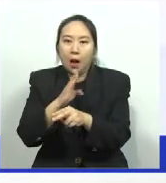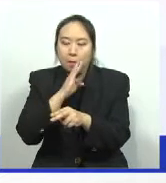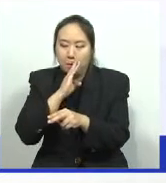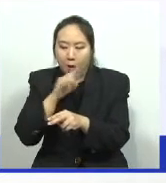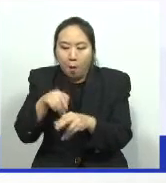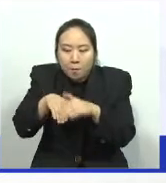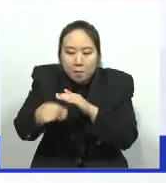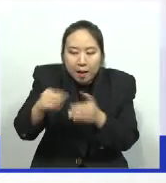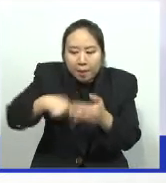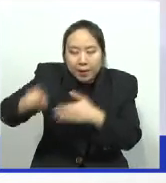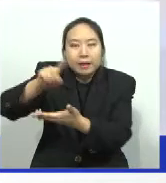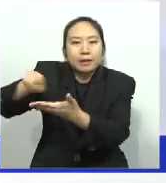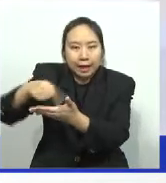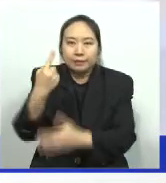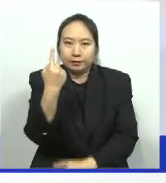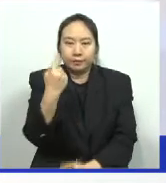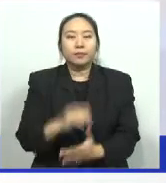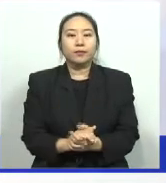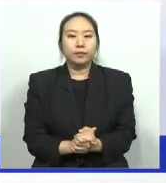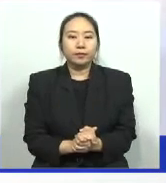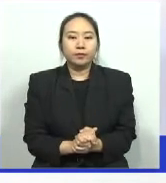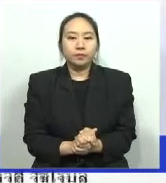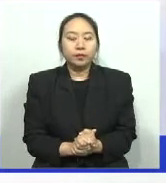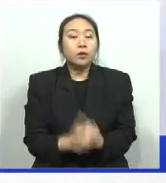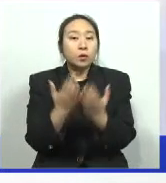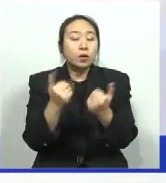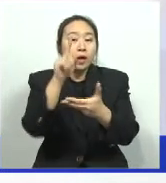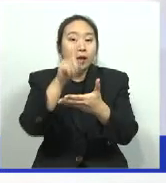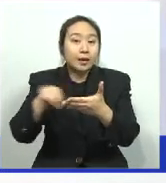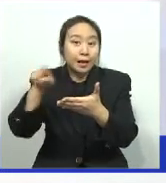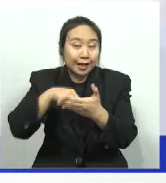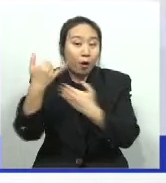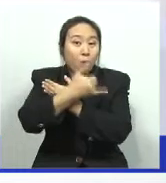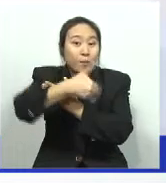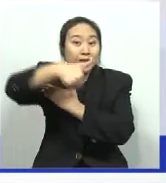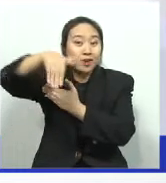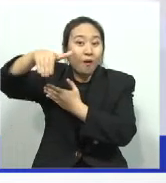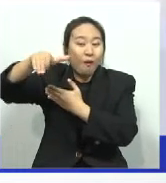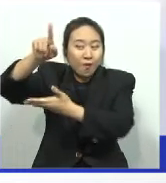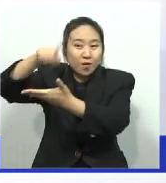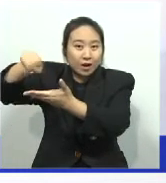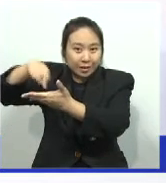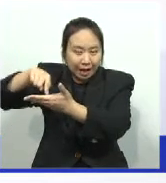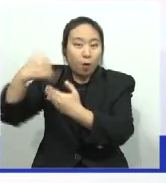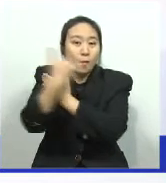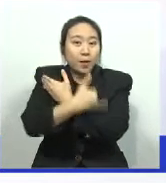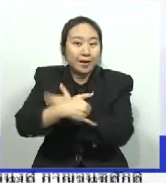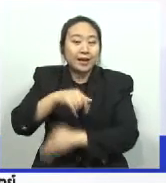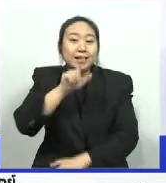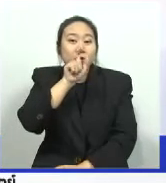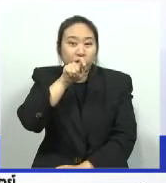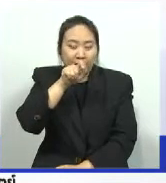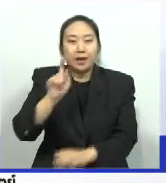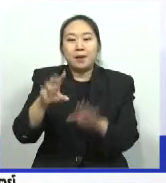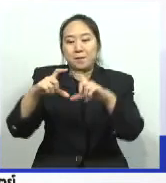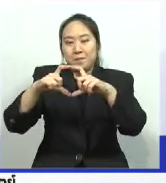เรื่องครับสำหรับการเลือกตั้งนอกราชอาณาจักรครับจากนิวซีแลนด์นะครับบัตรเลือกตั้